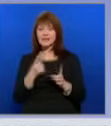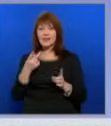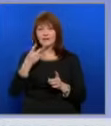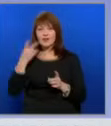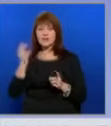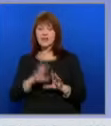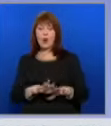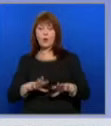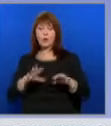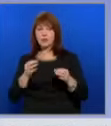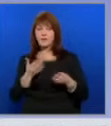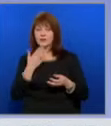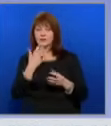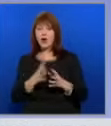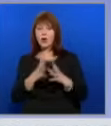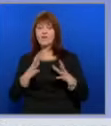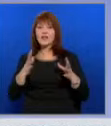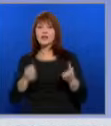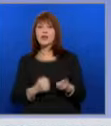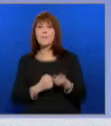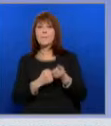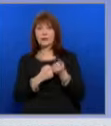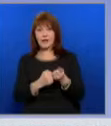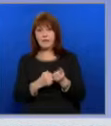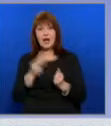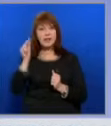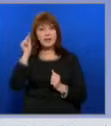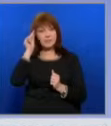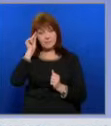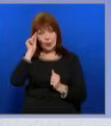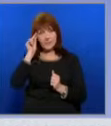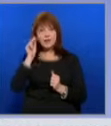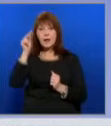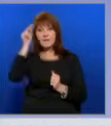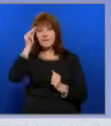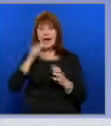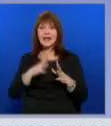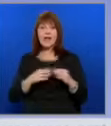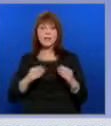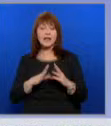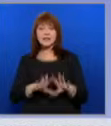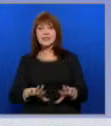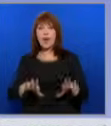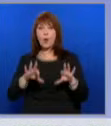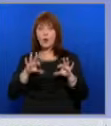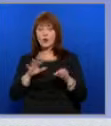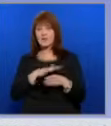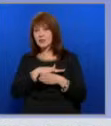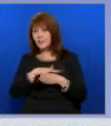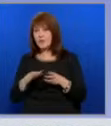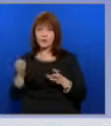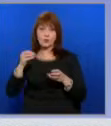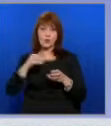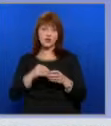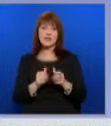своята подкрепа, ако това е необходимо. И нека припомня отново нашата позиция, че България и Румъния са готови за пълно присъединяване към